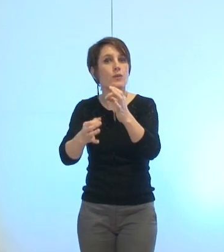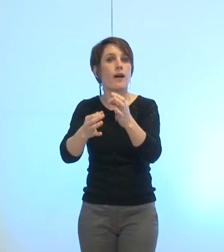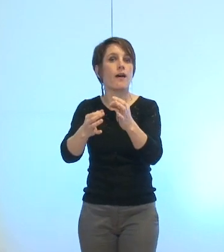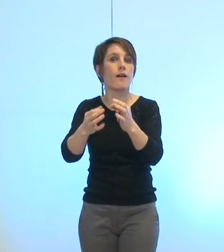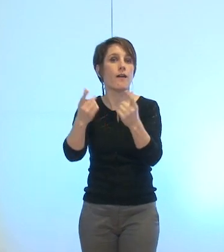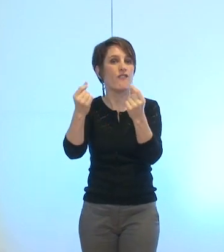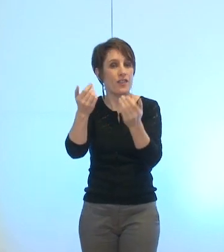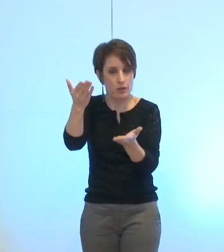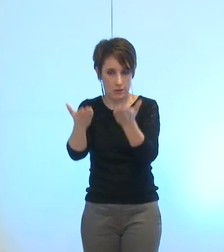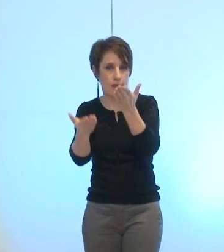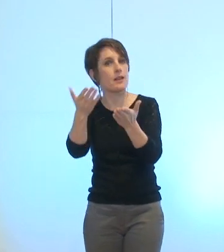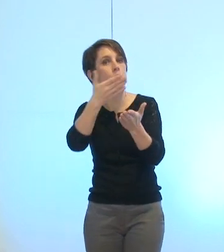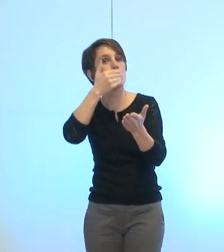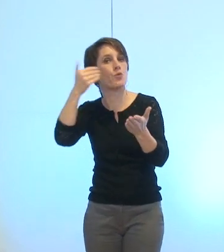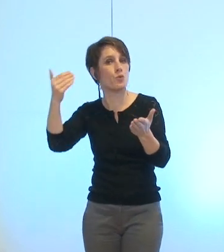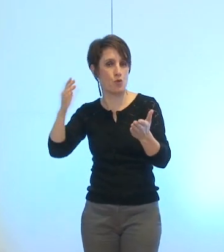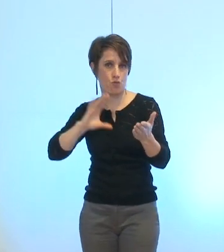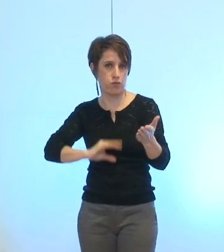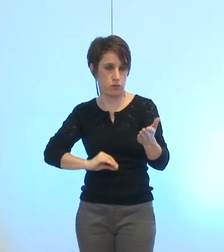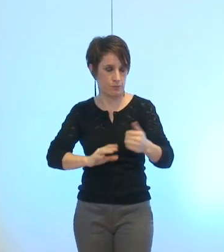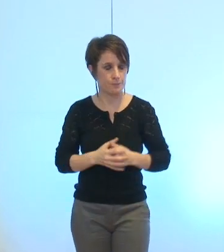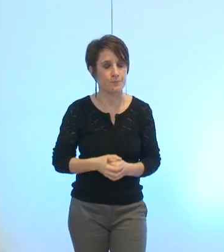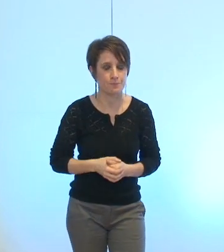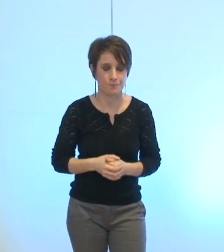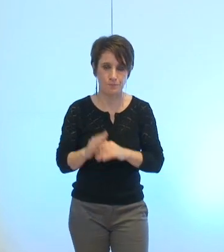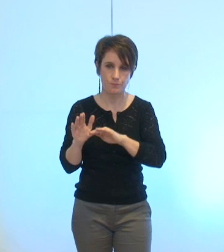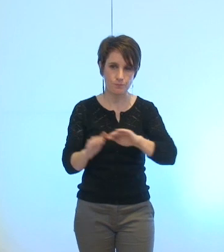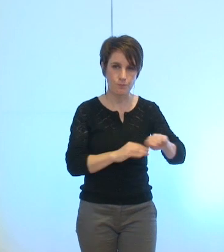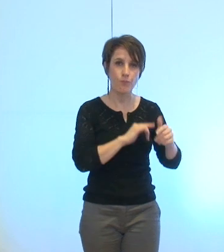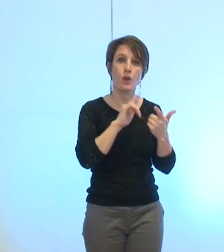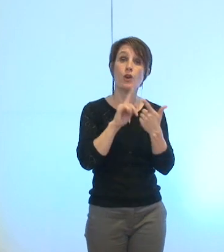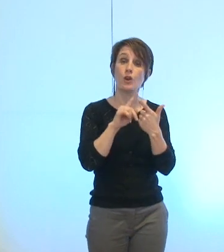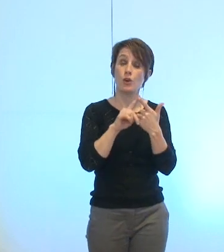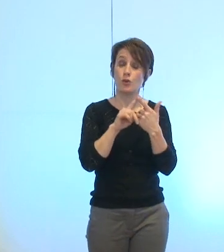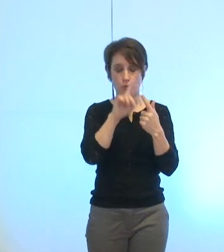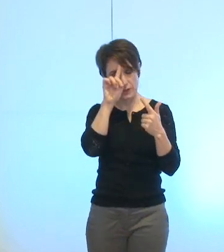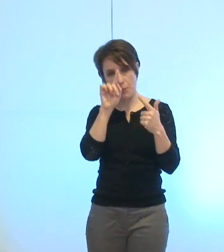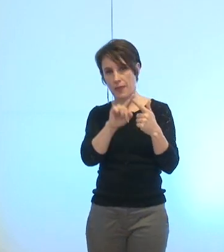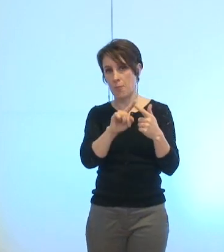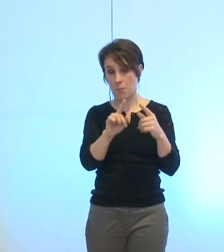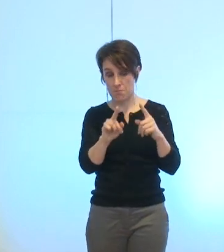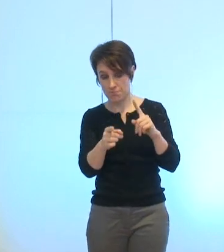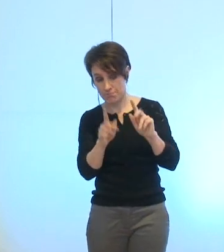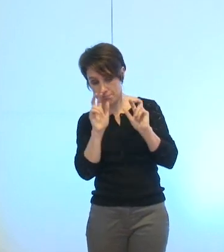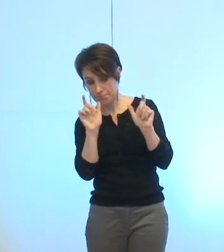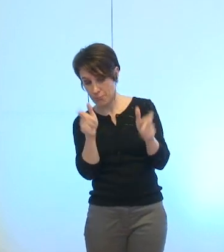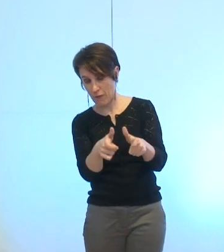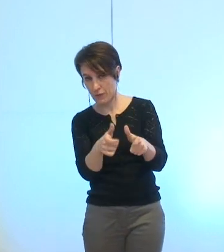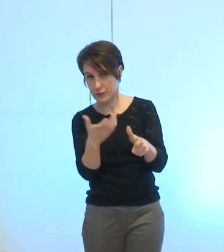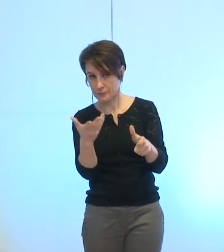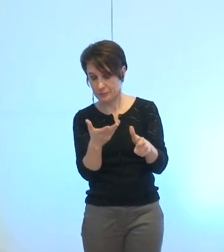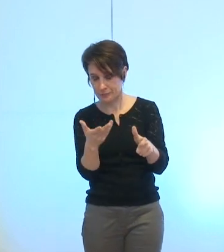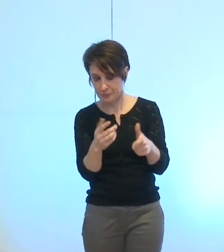financier nécessaire le deuxième point que je retiens porte sur ce que